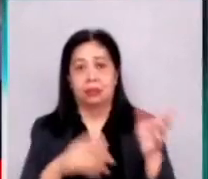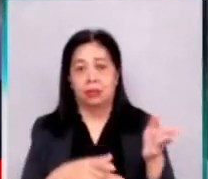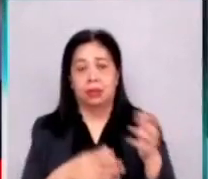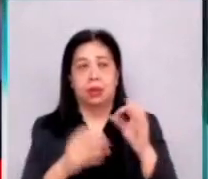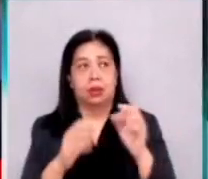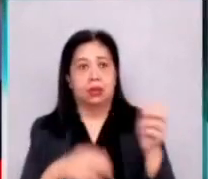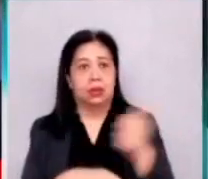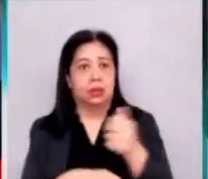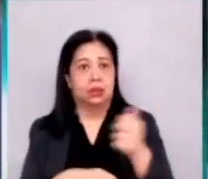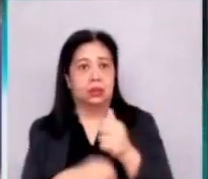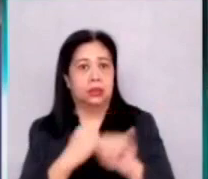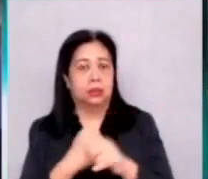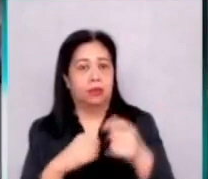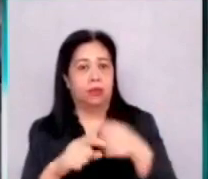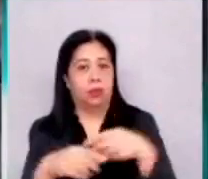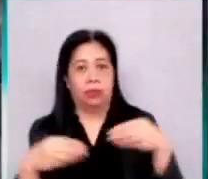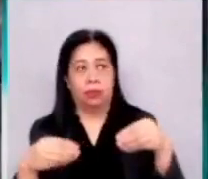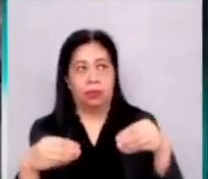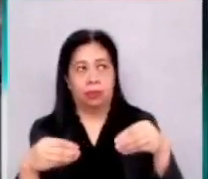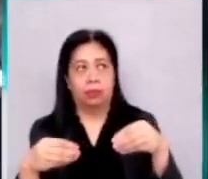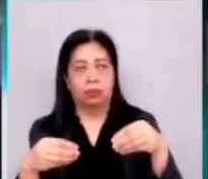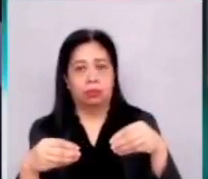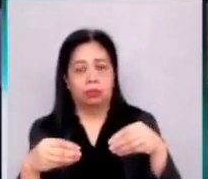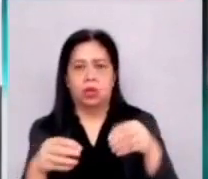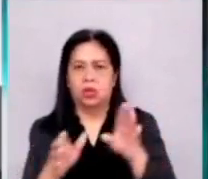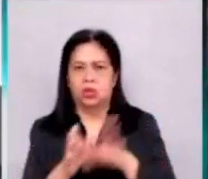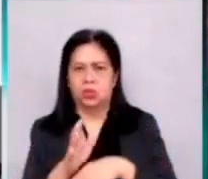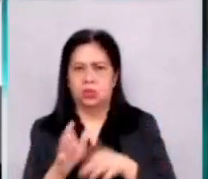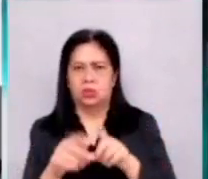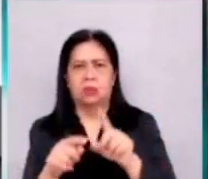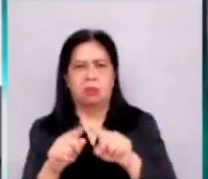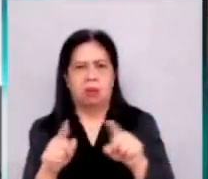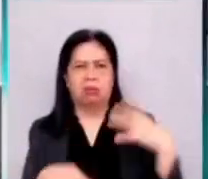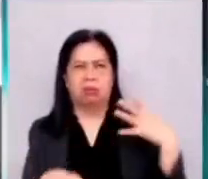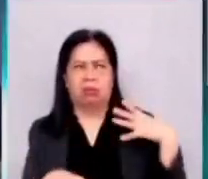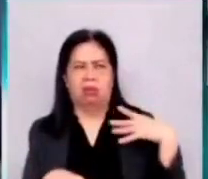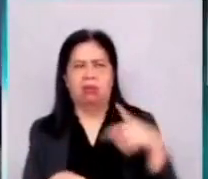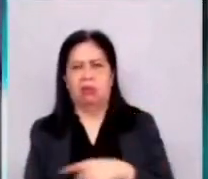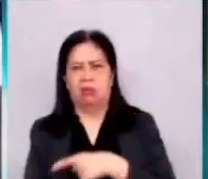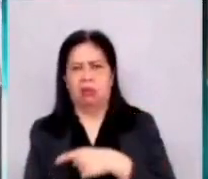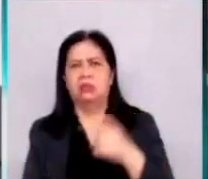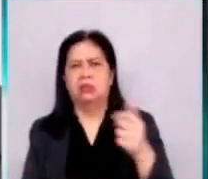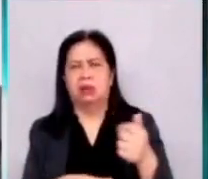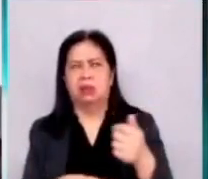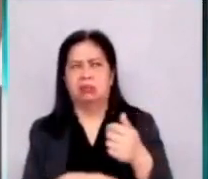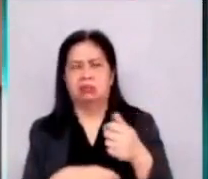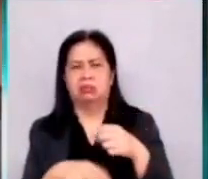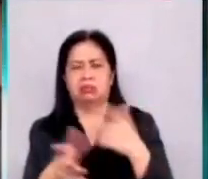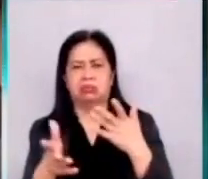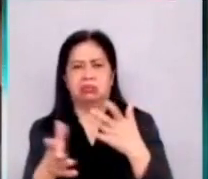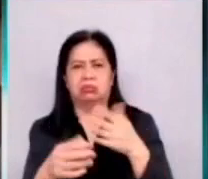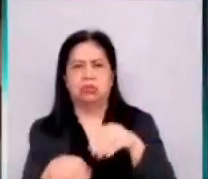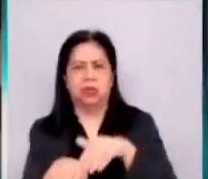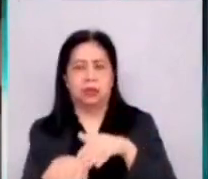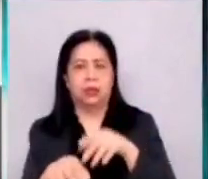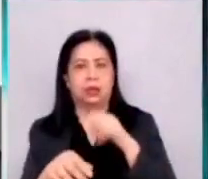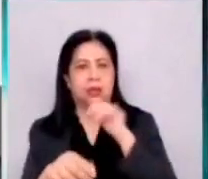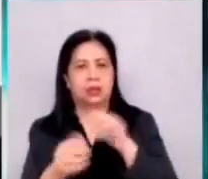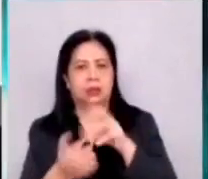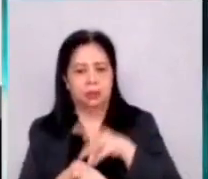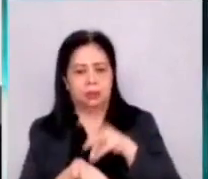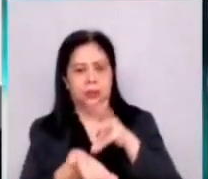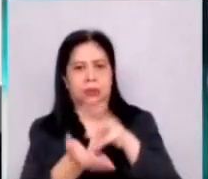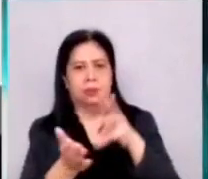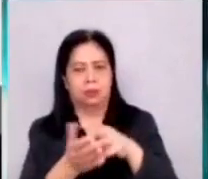Palengke, more naman po siya kaso ang tagal po kasi sa traffic. Unlike sa mga station-station po na